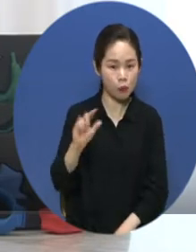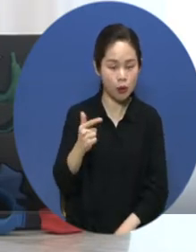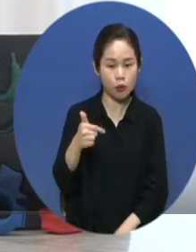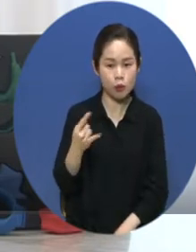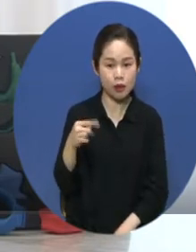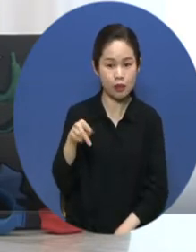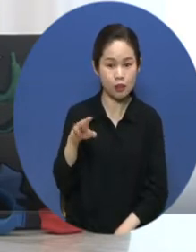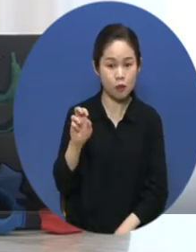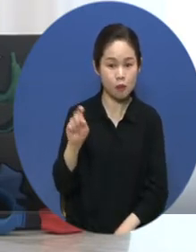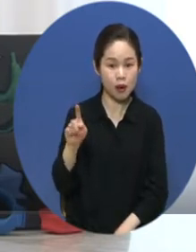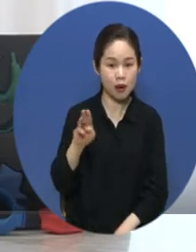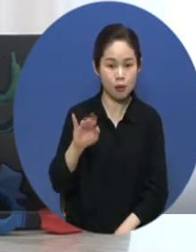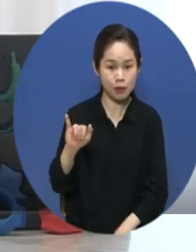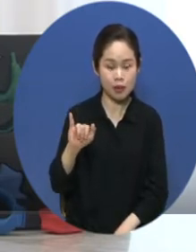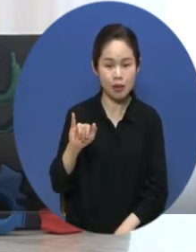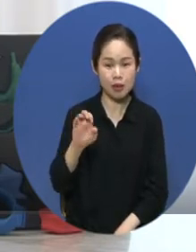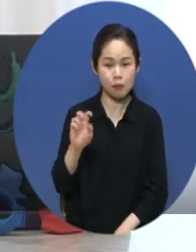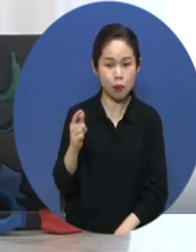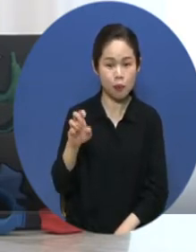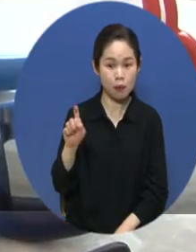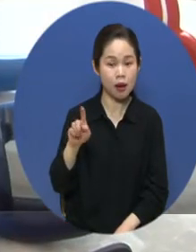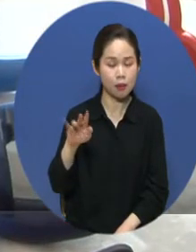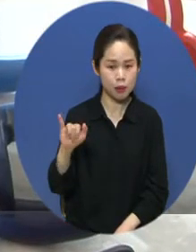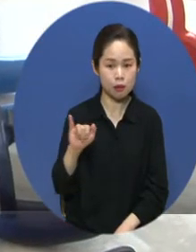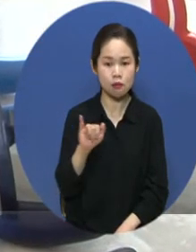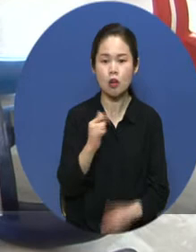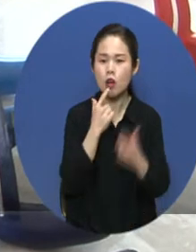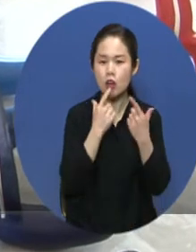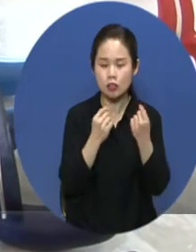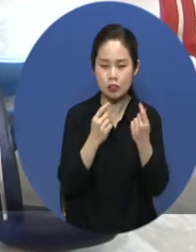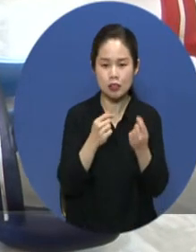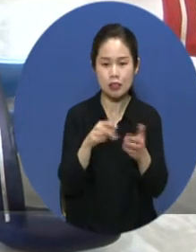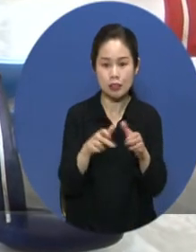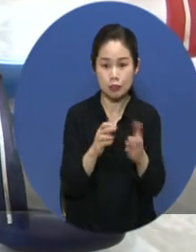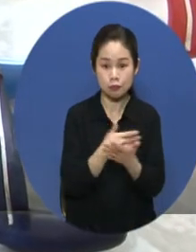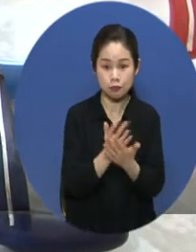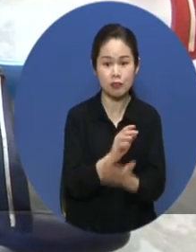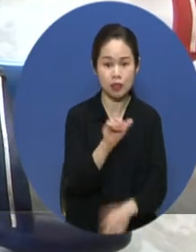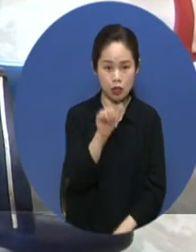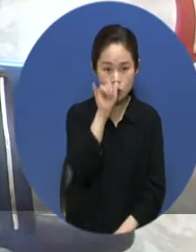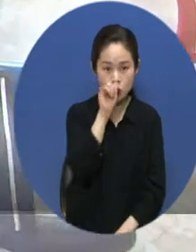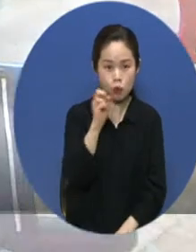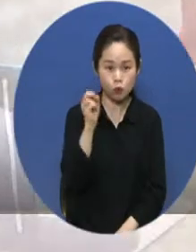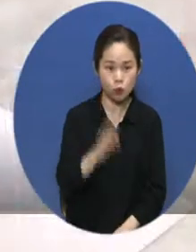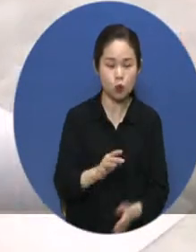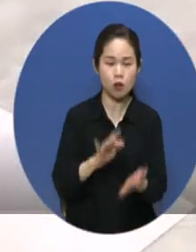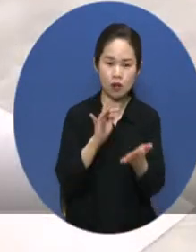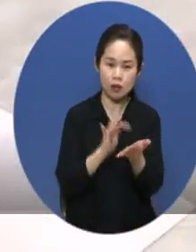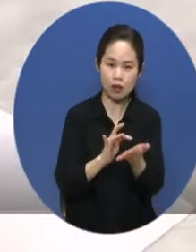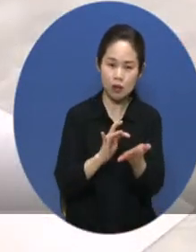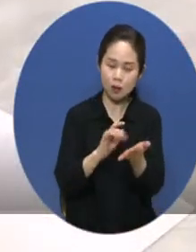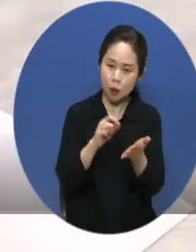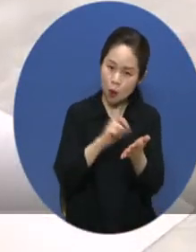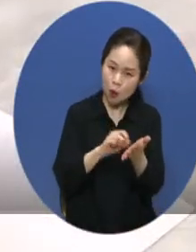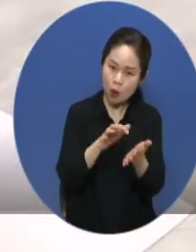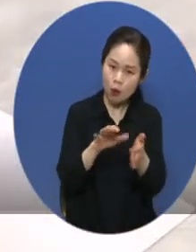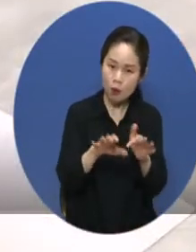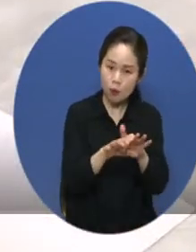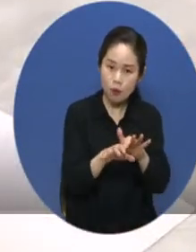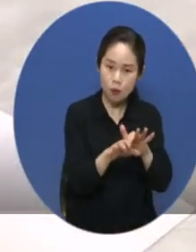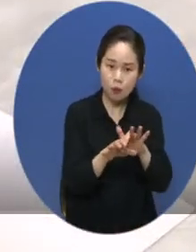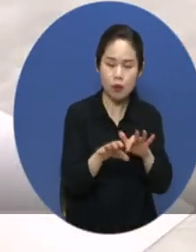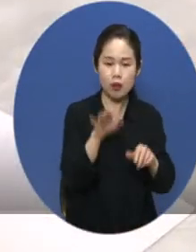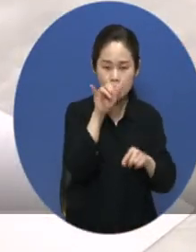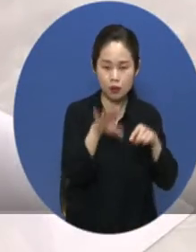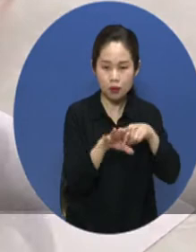이렇게 장애별로 구분되는 게 있고요. 두 번째는 이렇게 필기 보조기구, 스마트 터치펜용 보조기구,